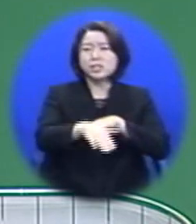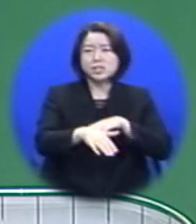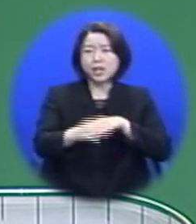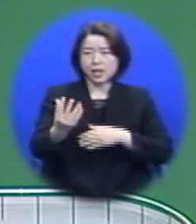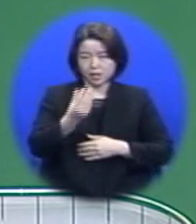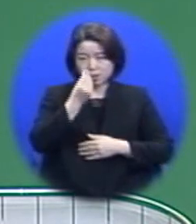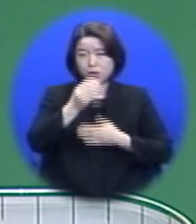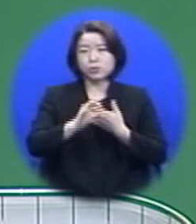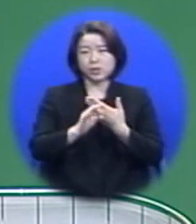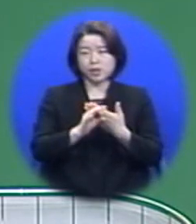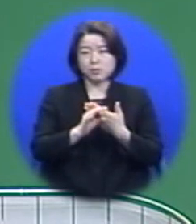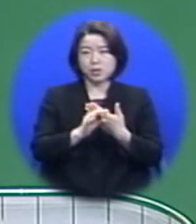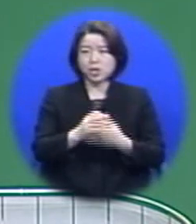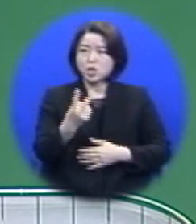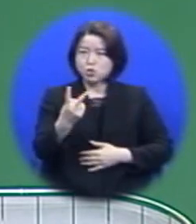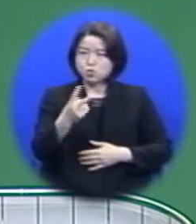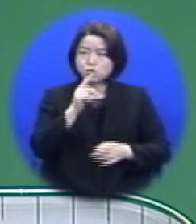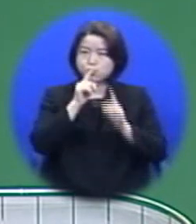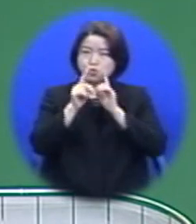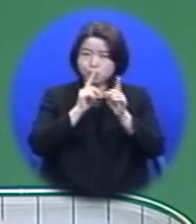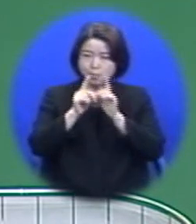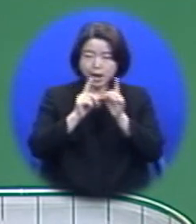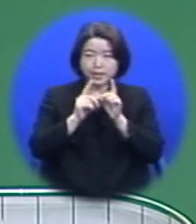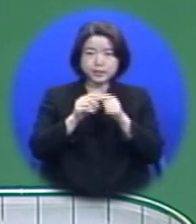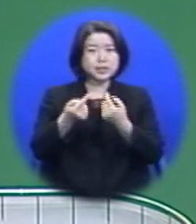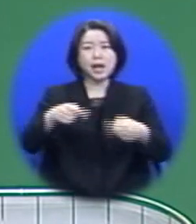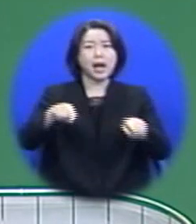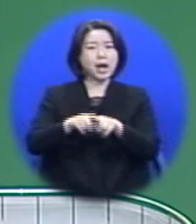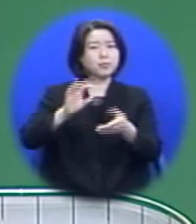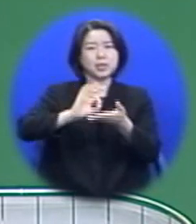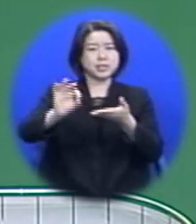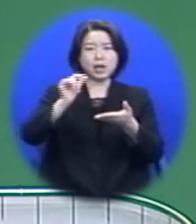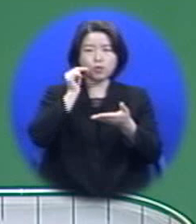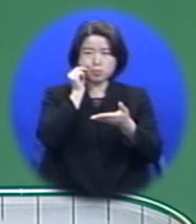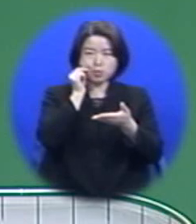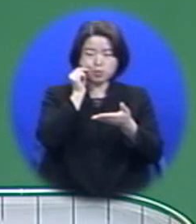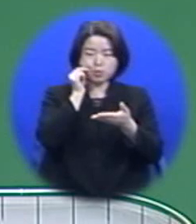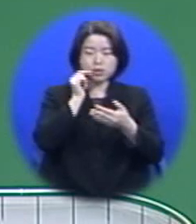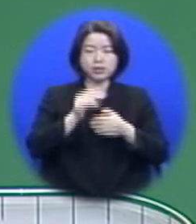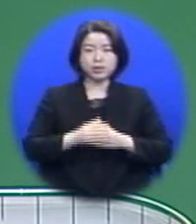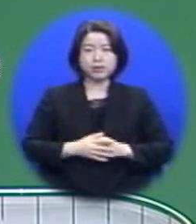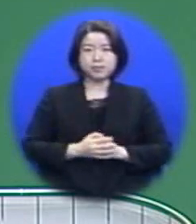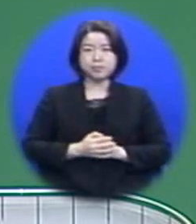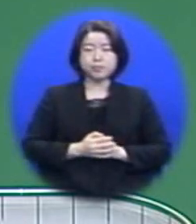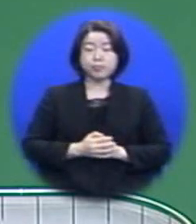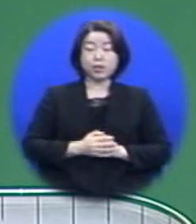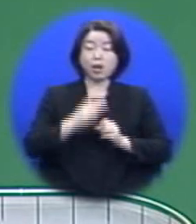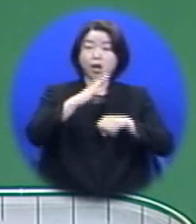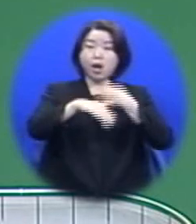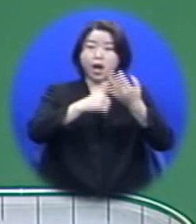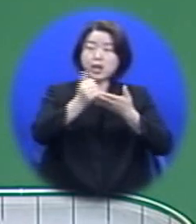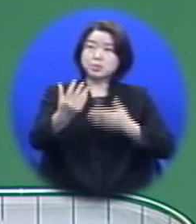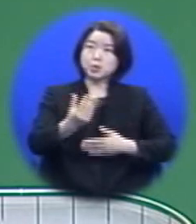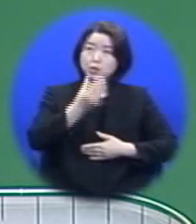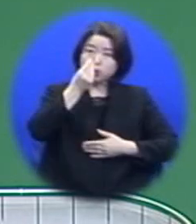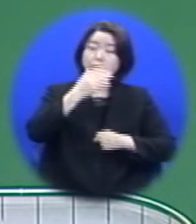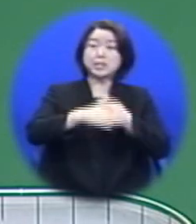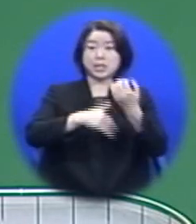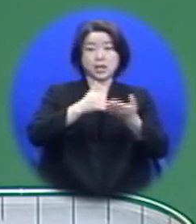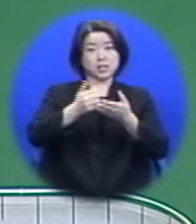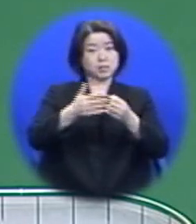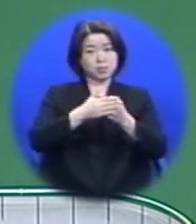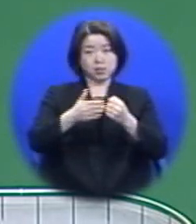거룩이라는이 두 말은 함께 쓸 수가 없습니다 아니 하나님이 거룩하신